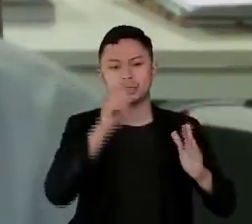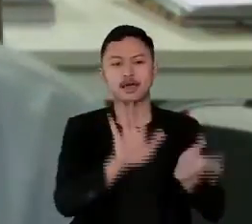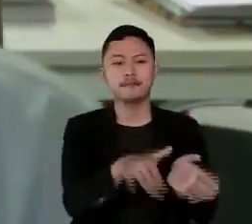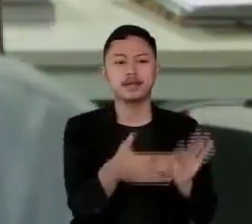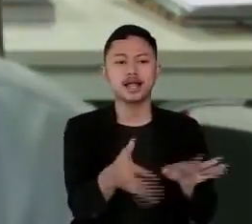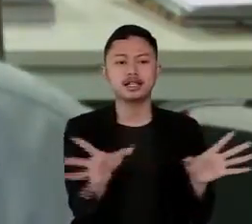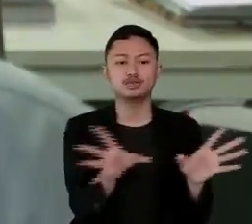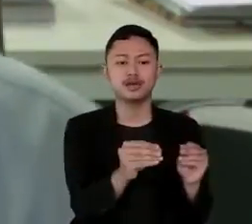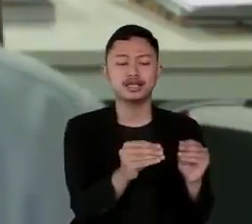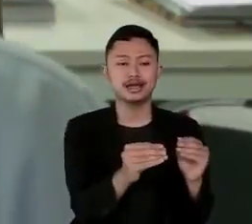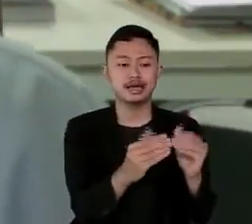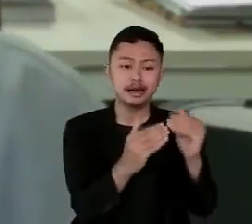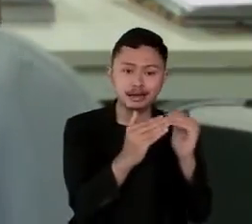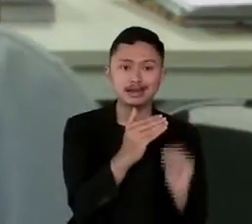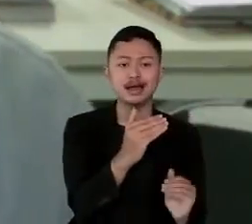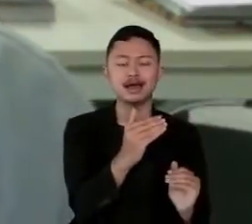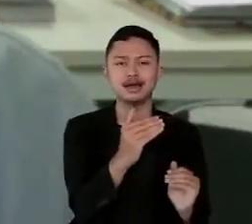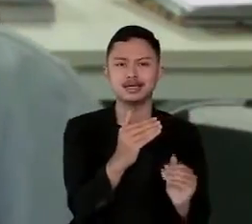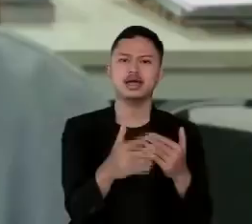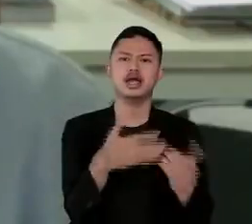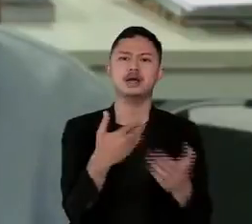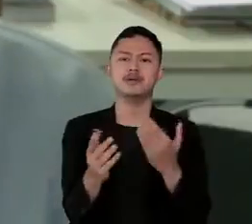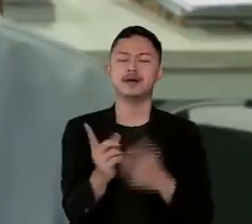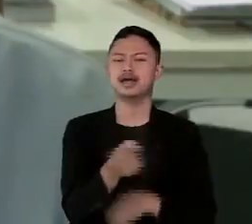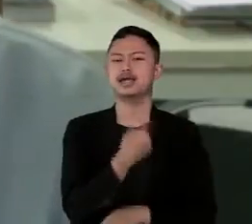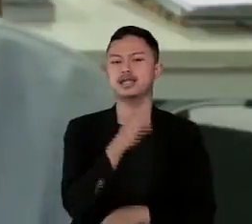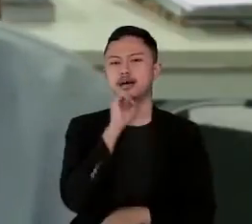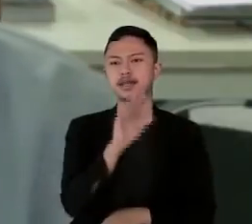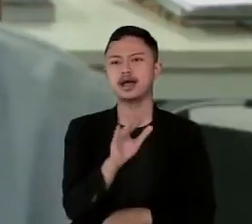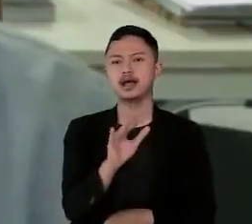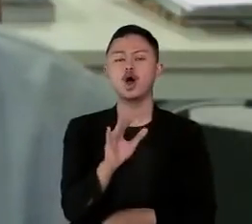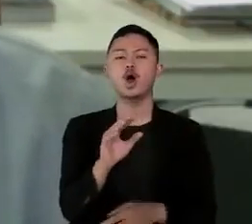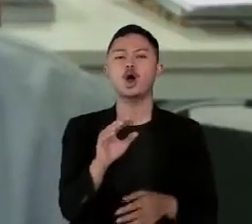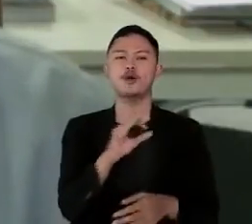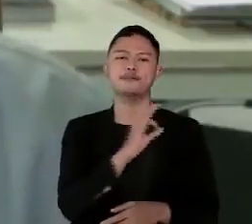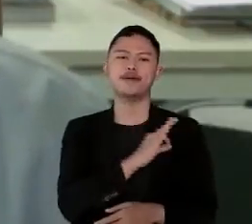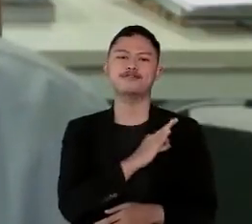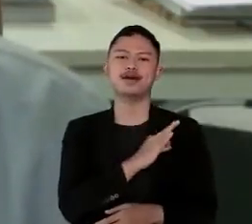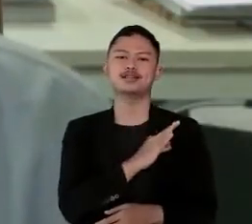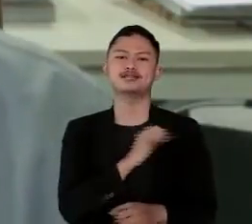tidak tinggi Maka sudah bisa mengatakan bahwa